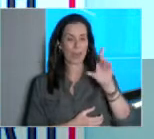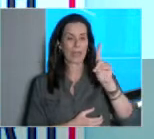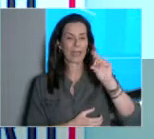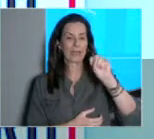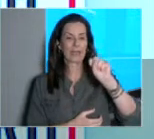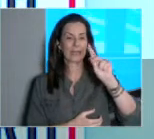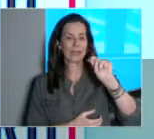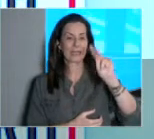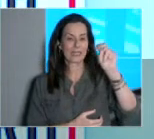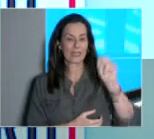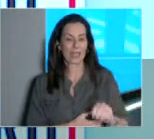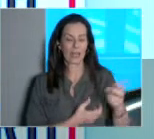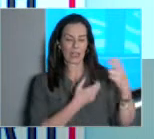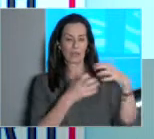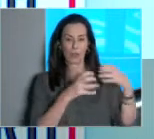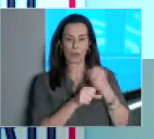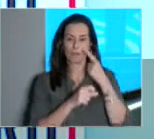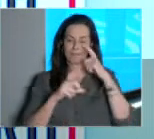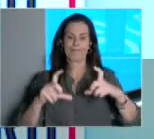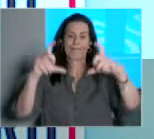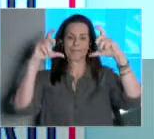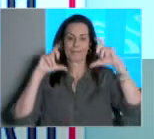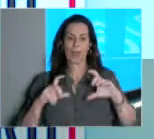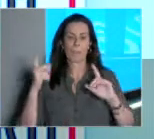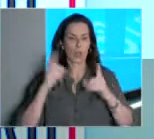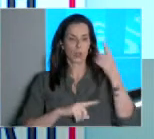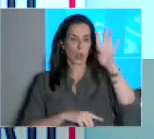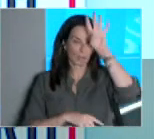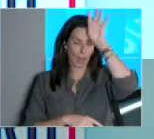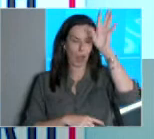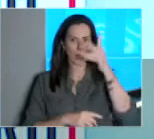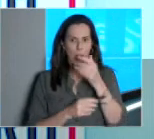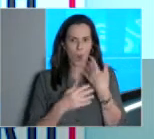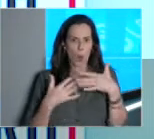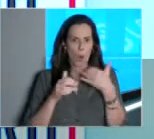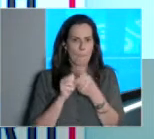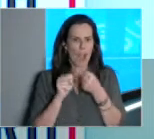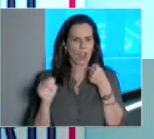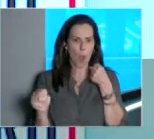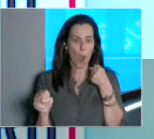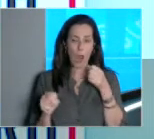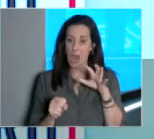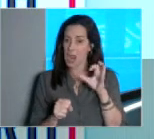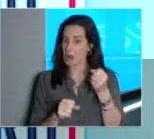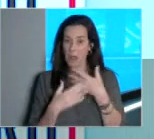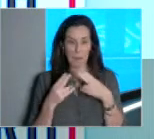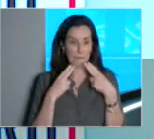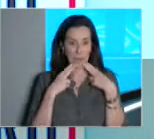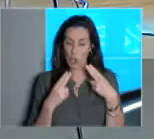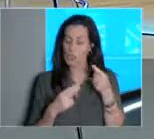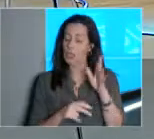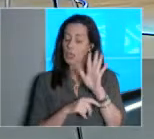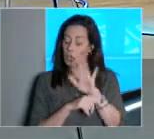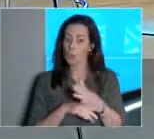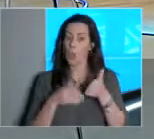האימות במפרץ תופס את הכותרת המרכזית של הבוקר. מתח סי במפרץ, אם המשבר לא ייפטר, ההשלכות